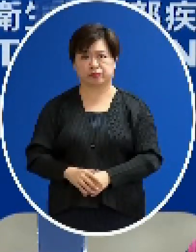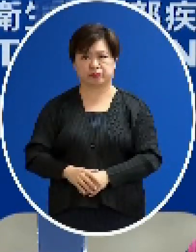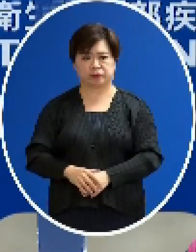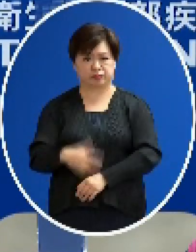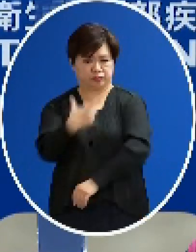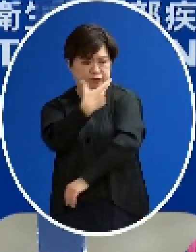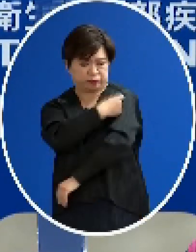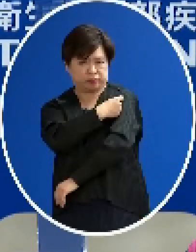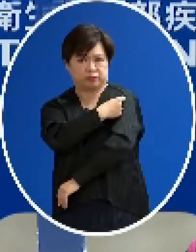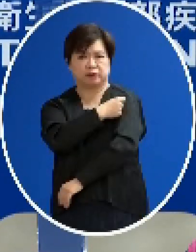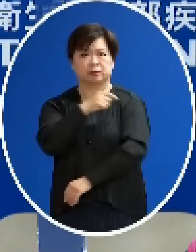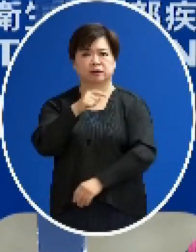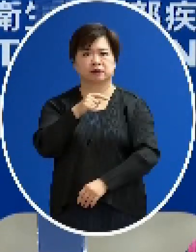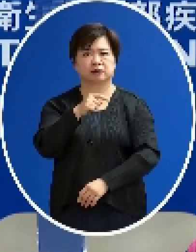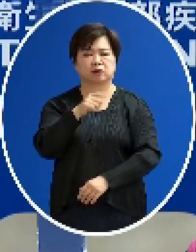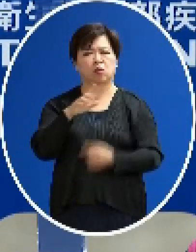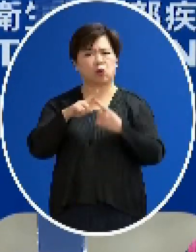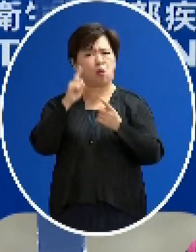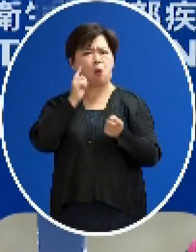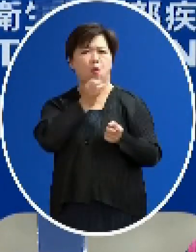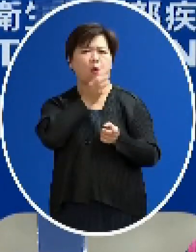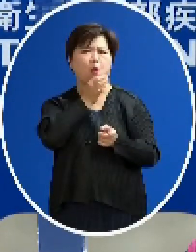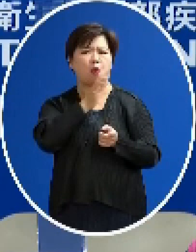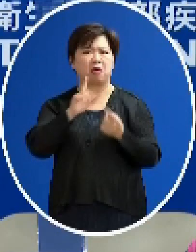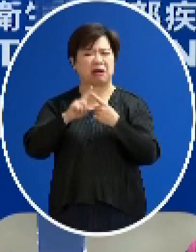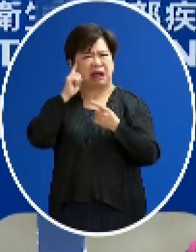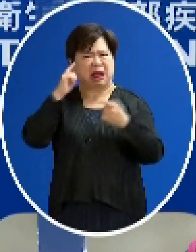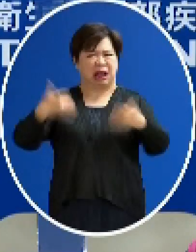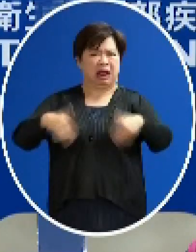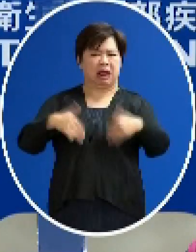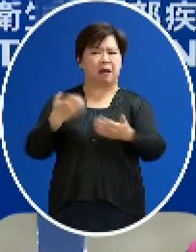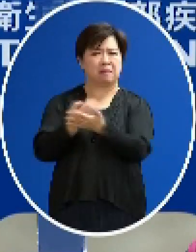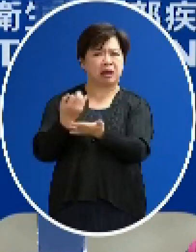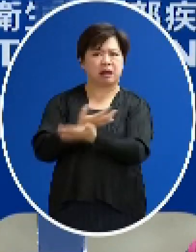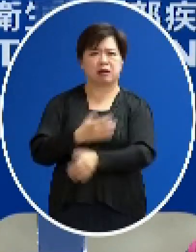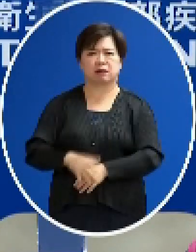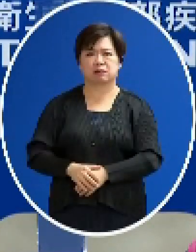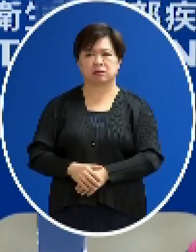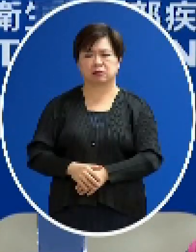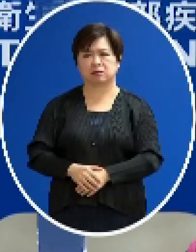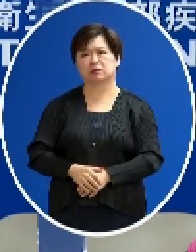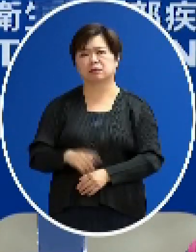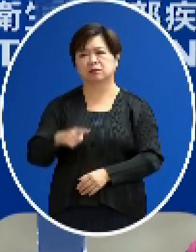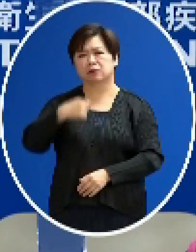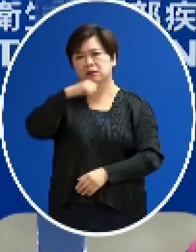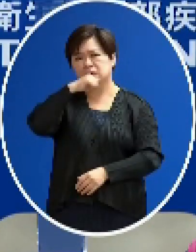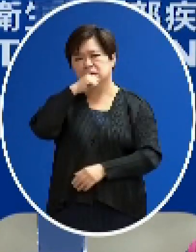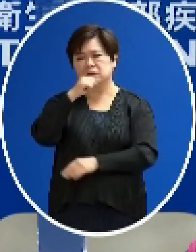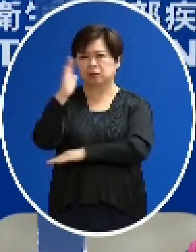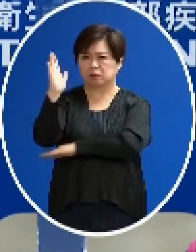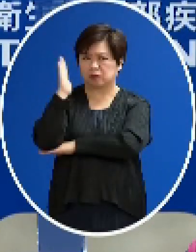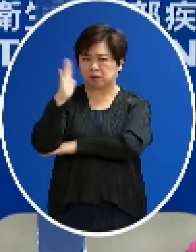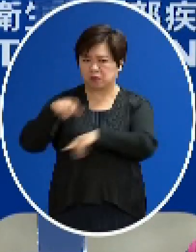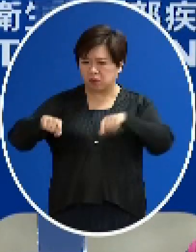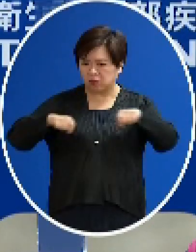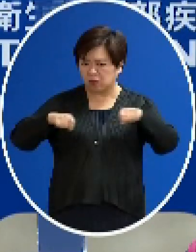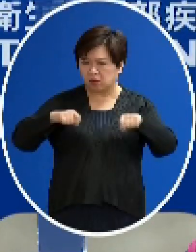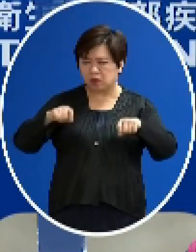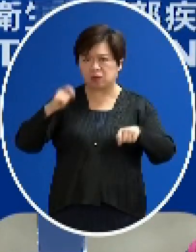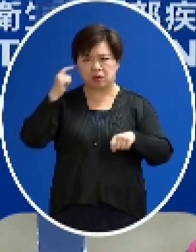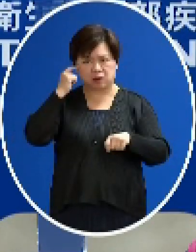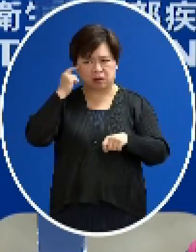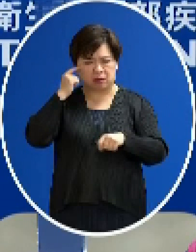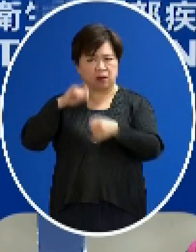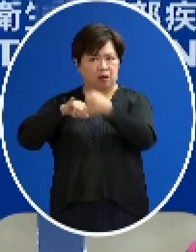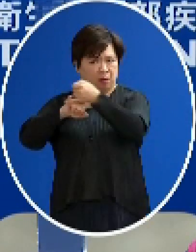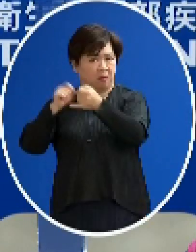苗好，有些人觉得够，有些人觉得不够哈，但是国家有做一个整体的规划，好，那么有购买